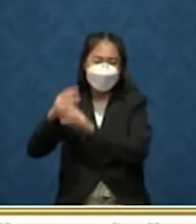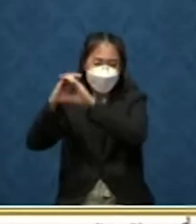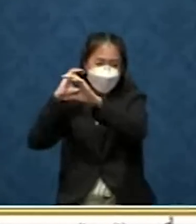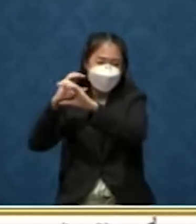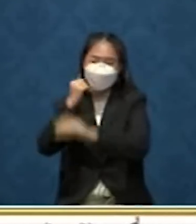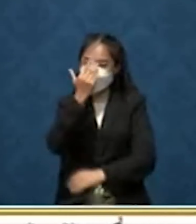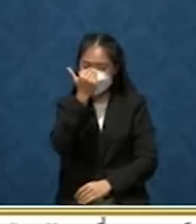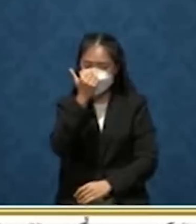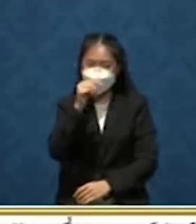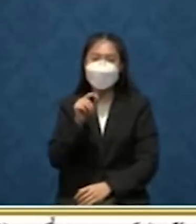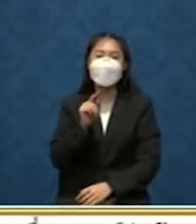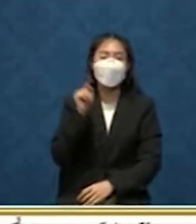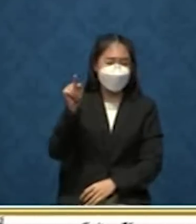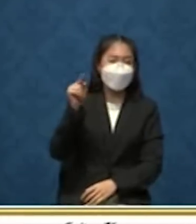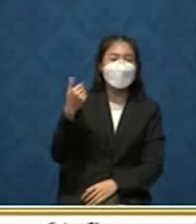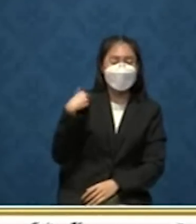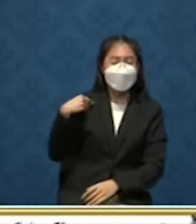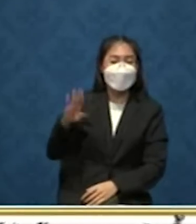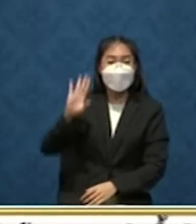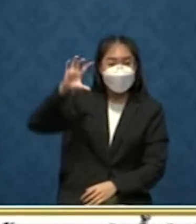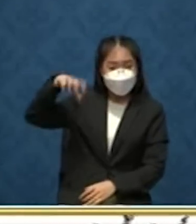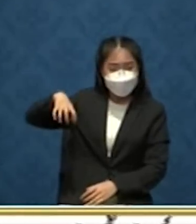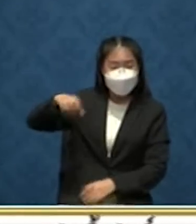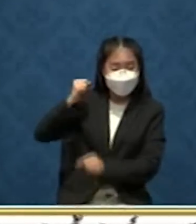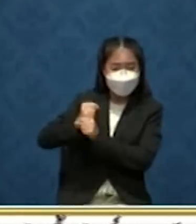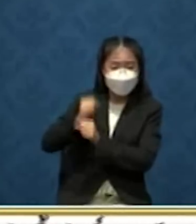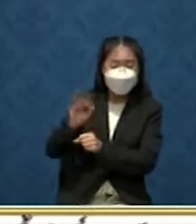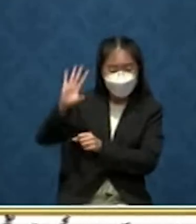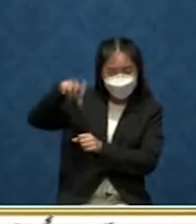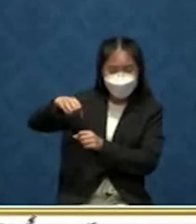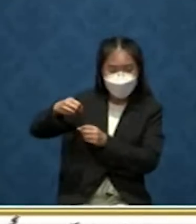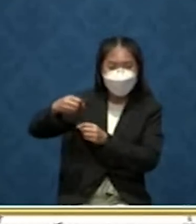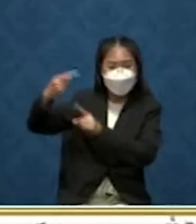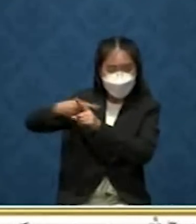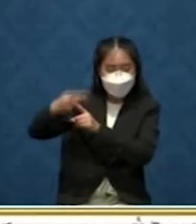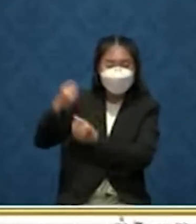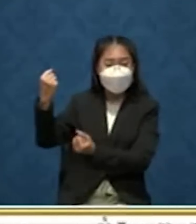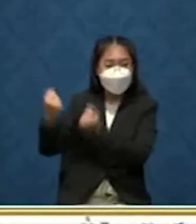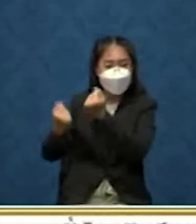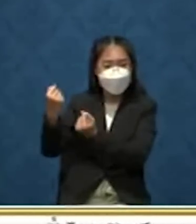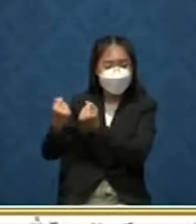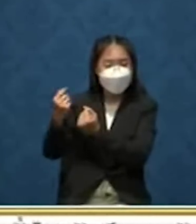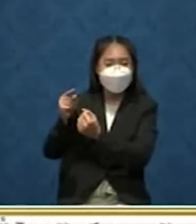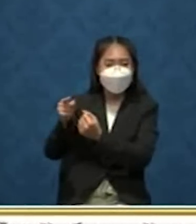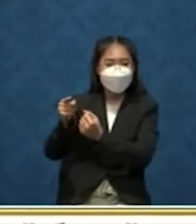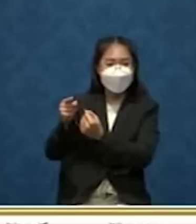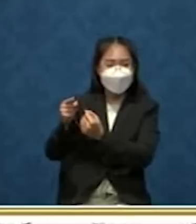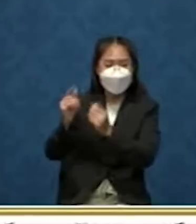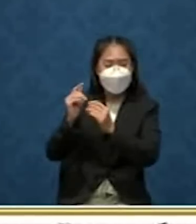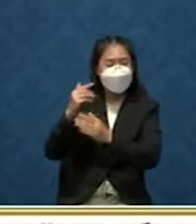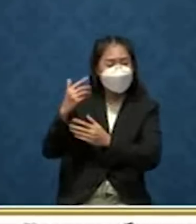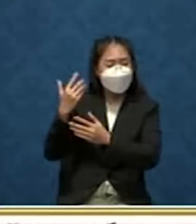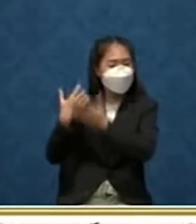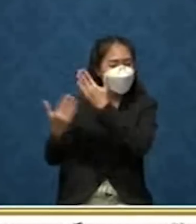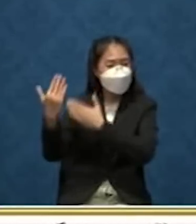แถมตัเองก็ยังมีบริษัทที่ทำธุรกิจให้เช่ารถอีบริษัทหนึ่งโรไลดีกวาเยอะครับแต่